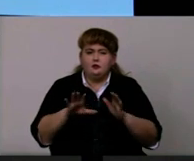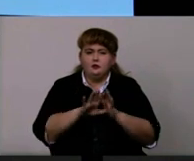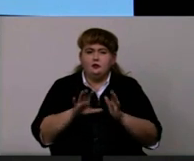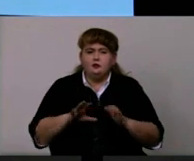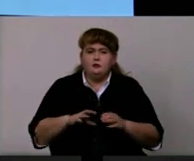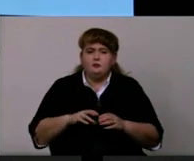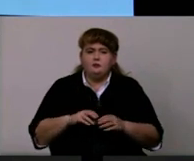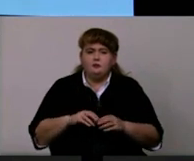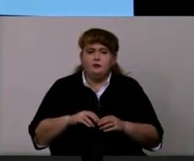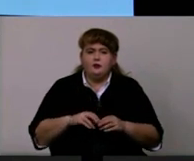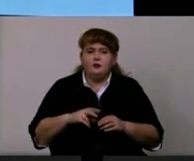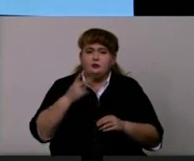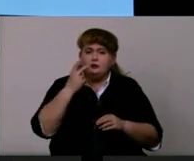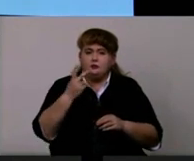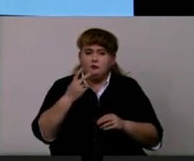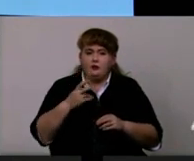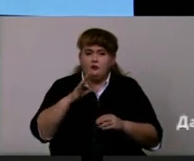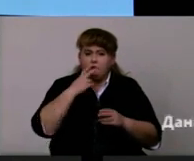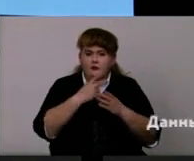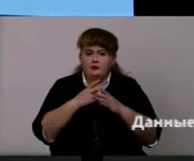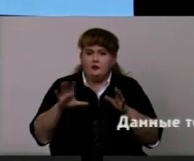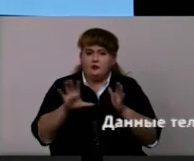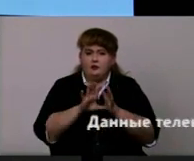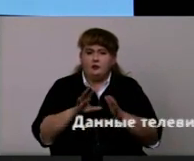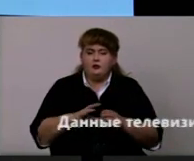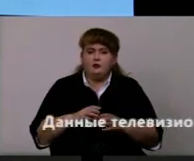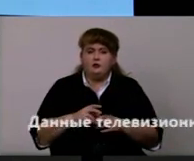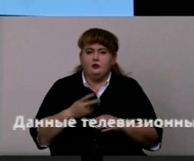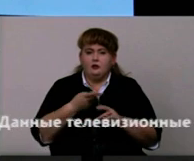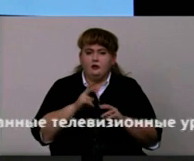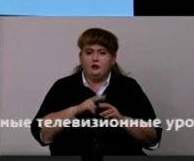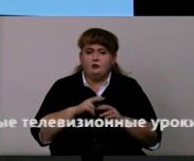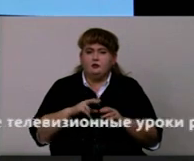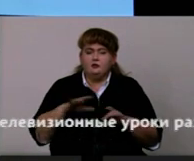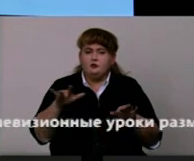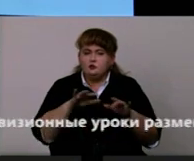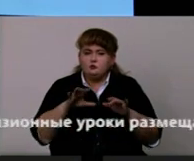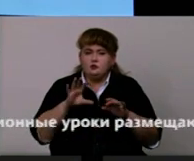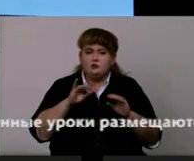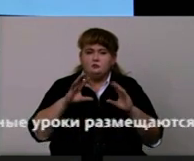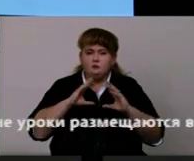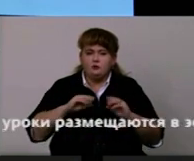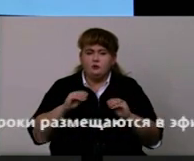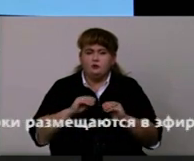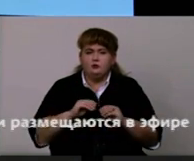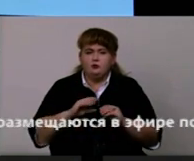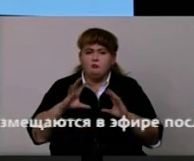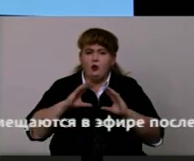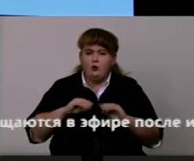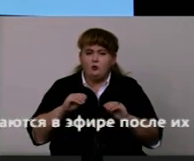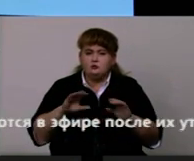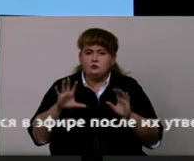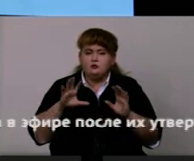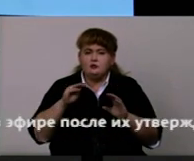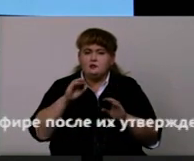механике изучают два вида энергии – кинетическую и потенциальную. Потенциальная энергия – это энергия